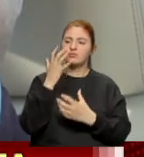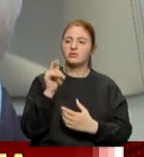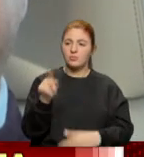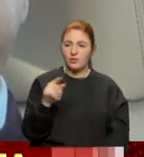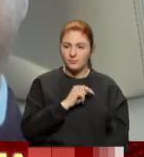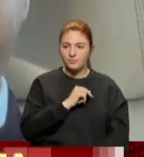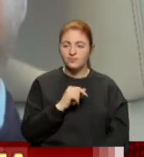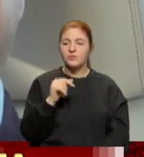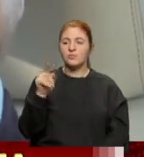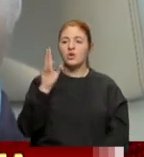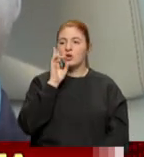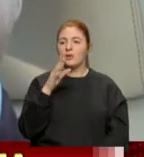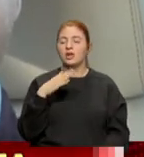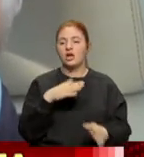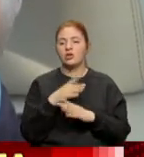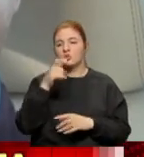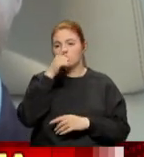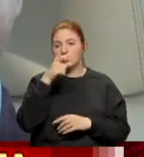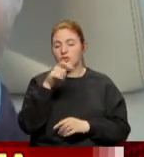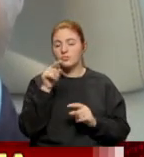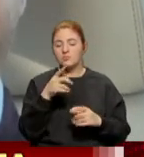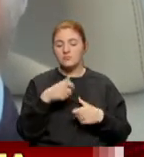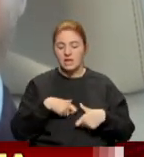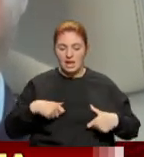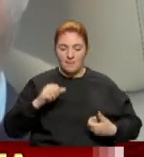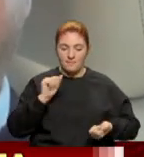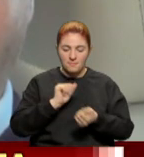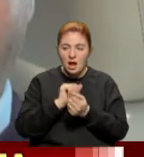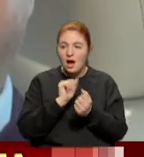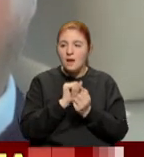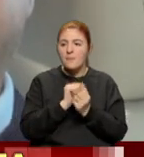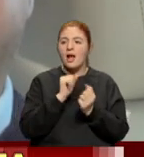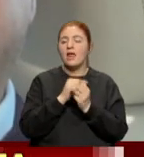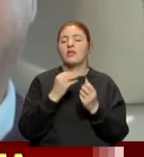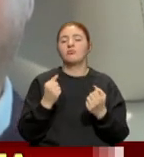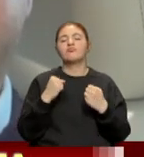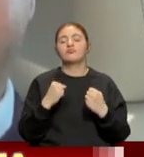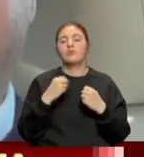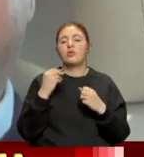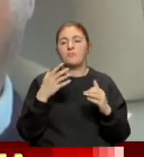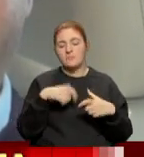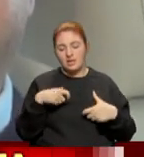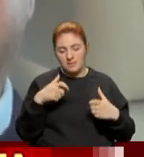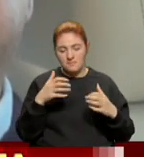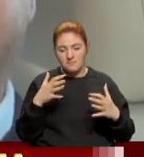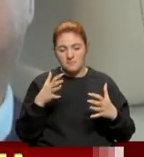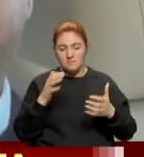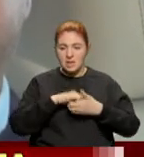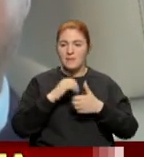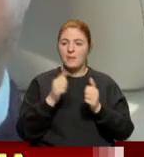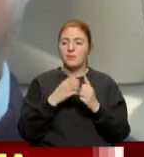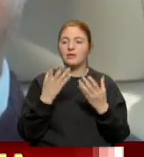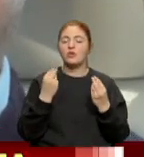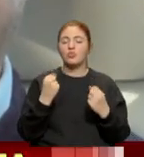bulunuyor. Bunu da görmek gerçekten ülkemizdeki bu milli beraberliğin ne kadar kuvvetli olduğunu, birlik beraberliğin ne kadar kuvvetli